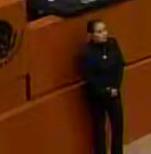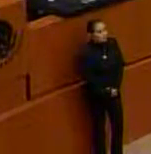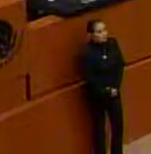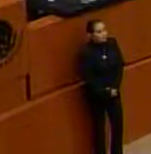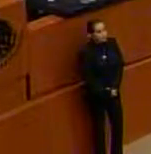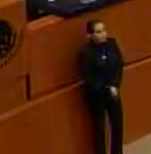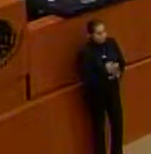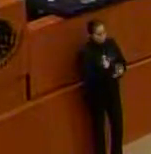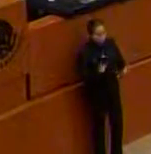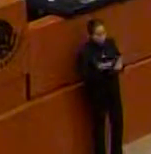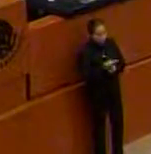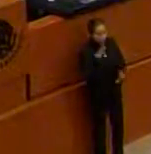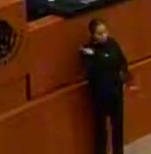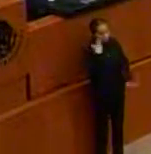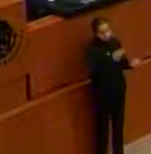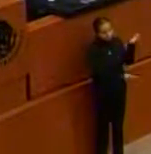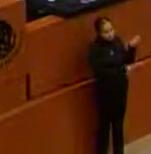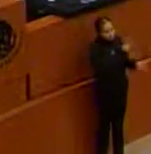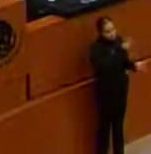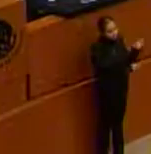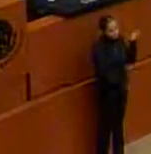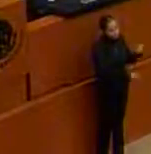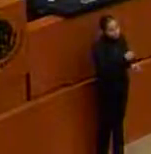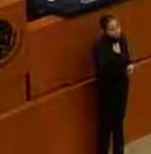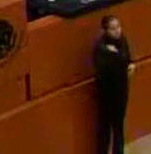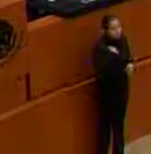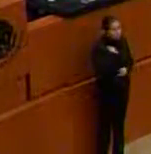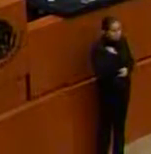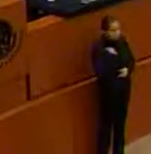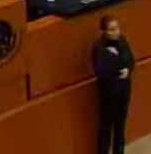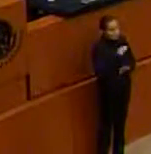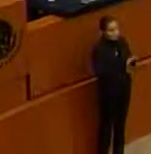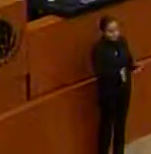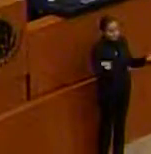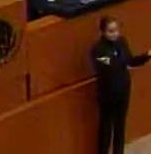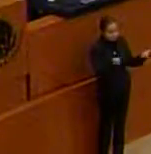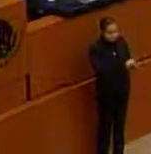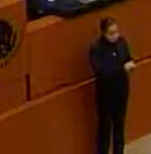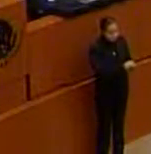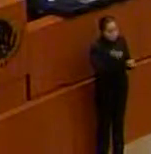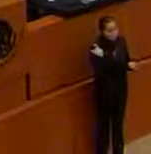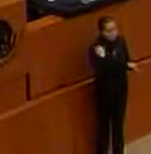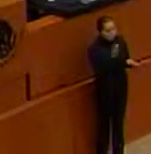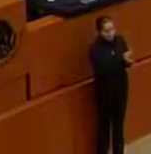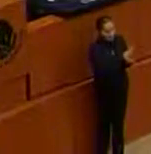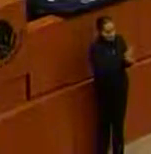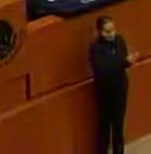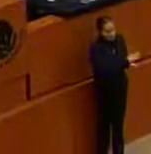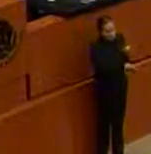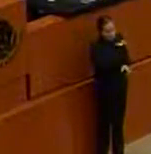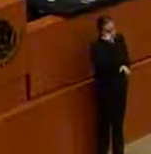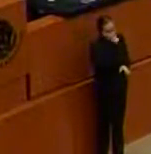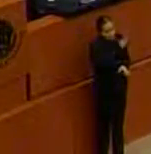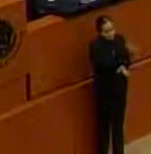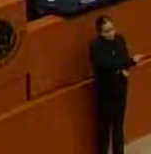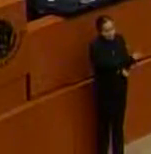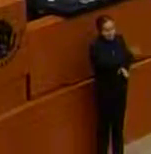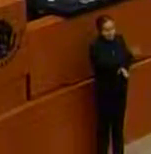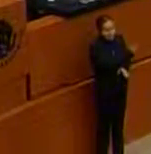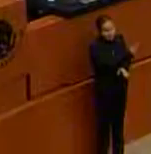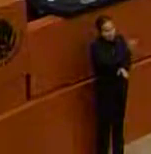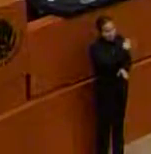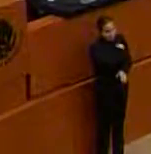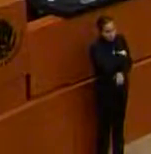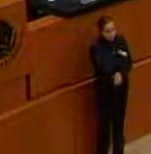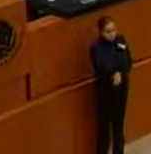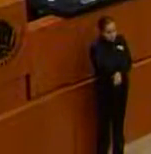Nous en avons déjà parlé avant, mais je vais quand même résumer un peu quels sont les avantages qu'on attend du RBI en Suisse, mais ça rejoint à peu près ce qui a